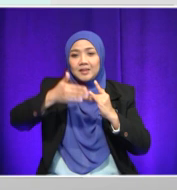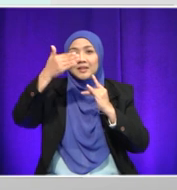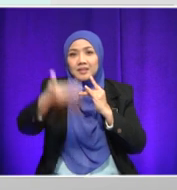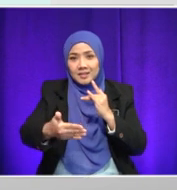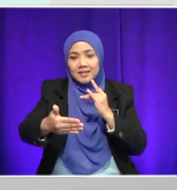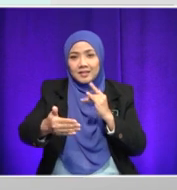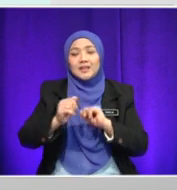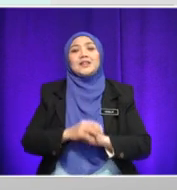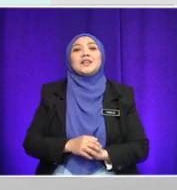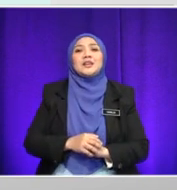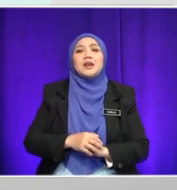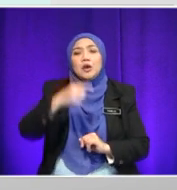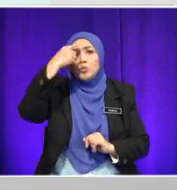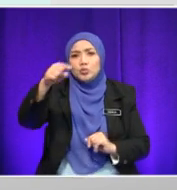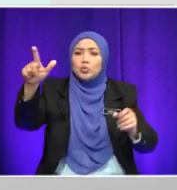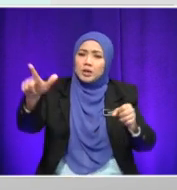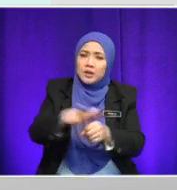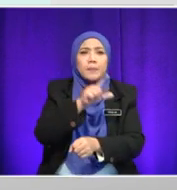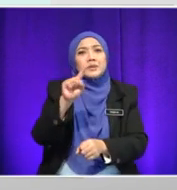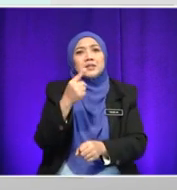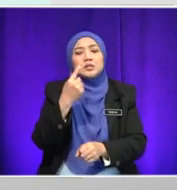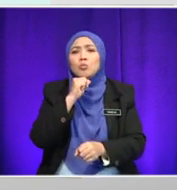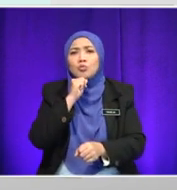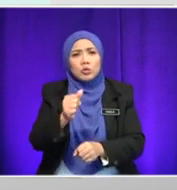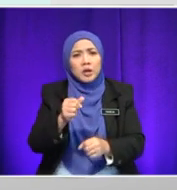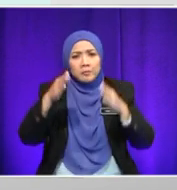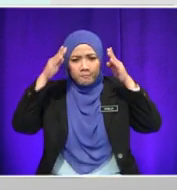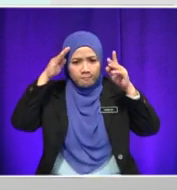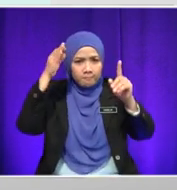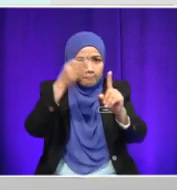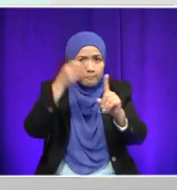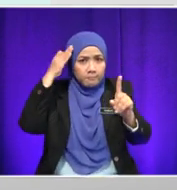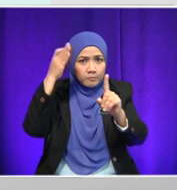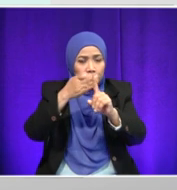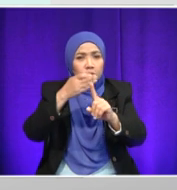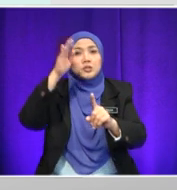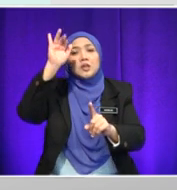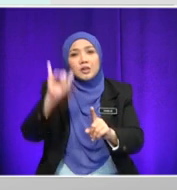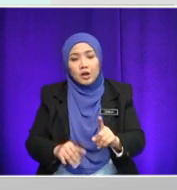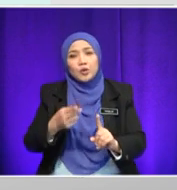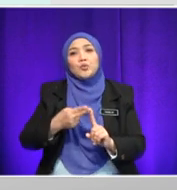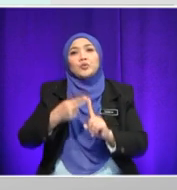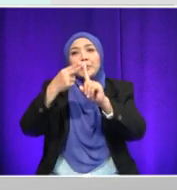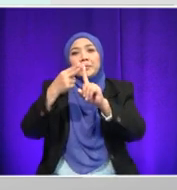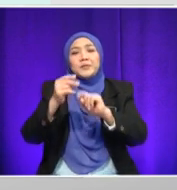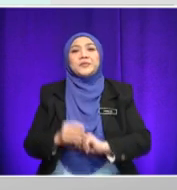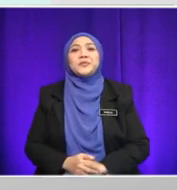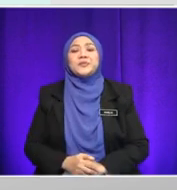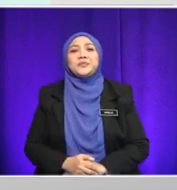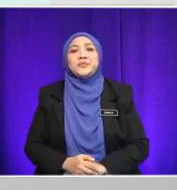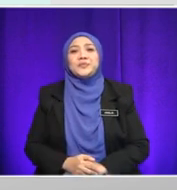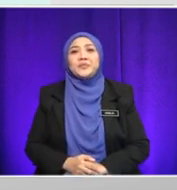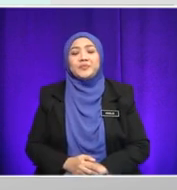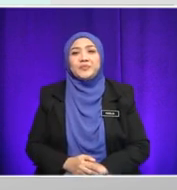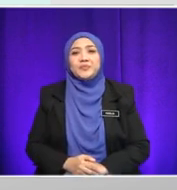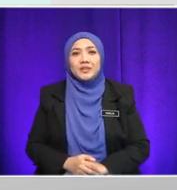sebagai pelengkap di ruang dan bukan sebagai Fokus utama ibaratnya ini lebih kepada nyeri lah ada ruang karena ada